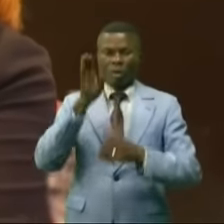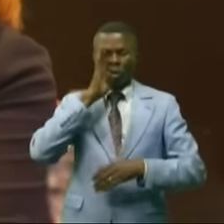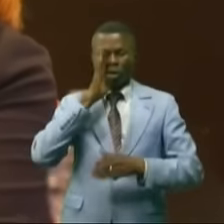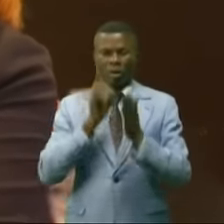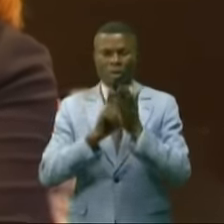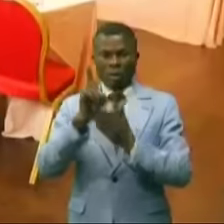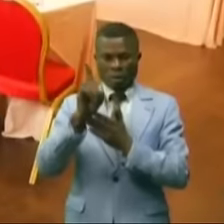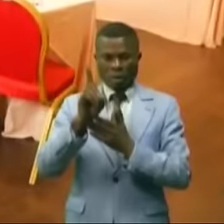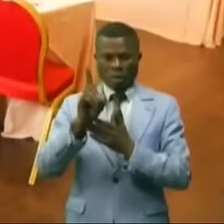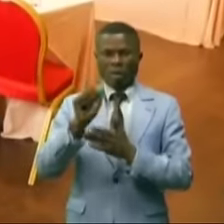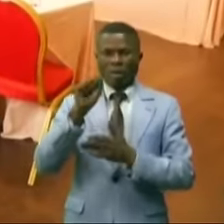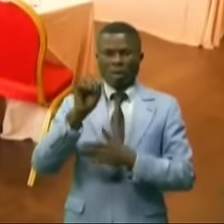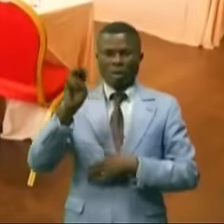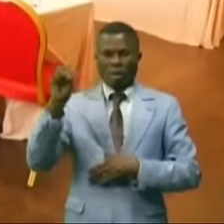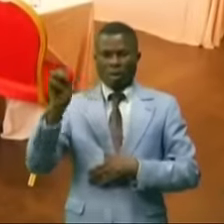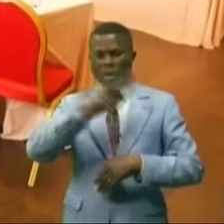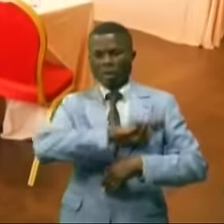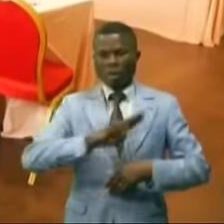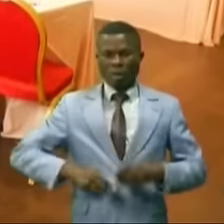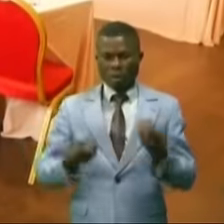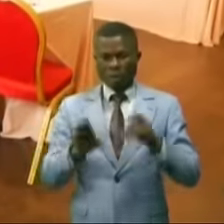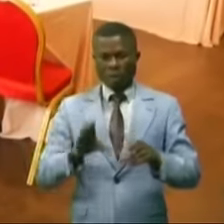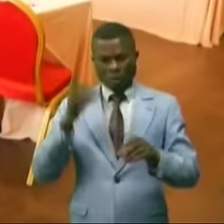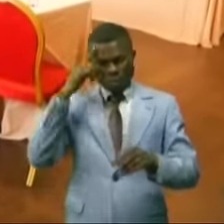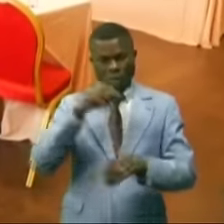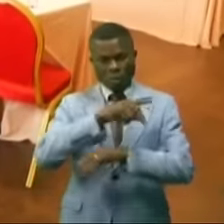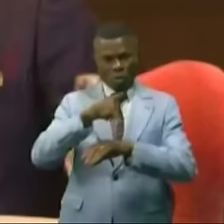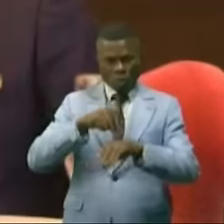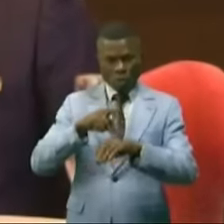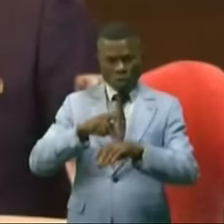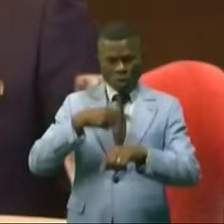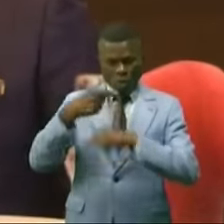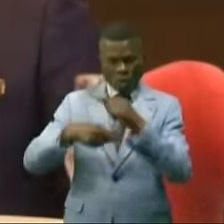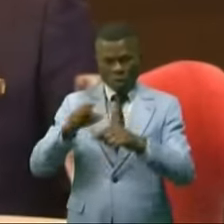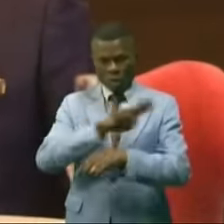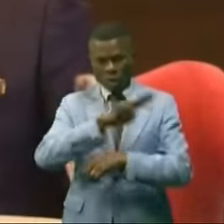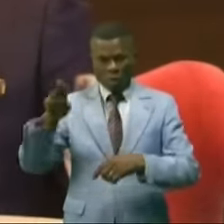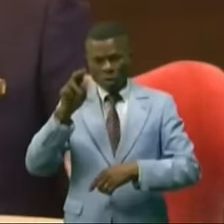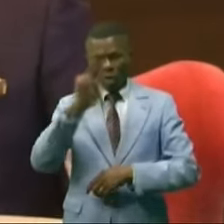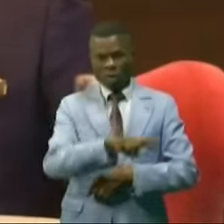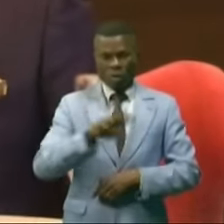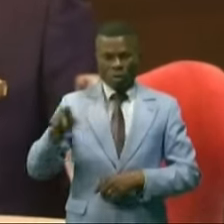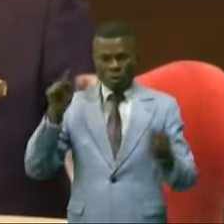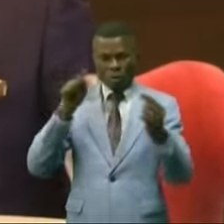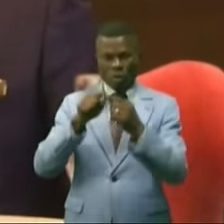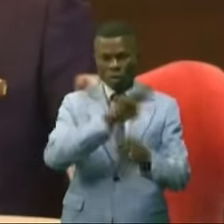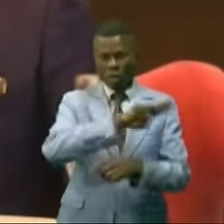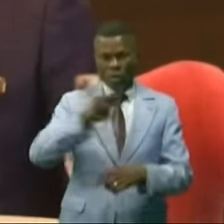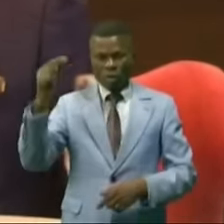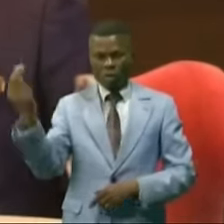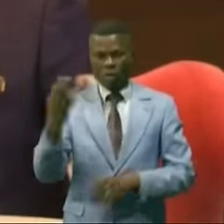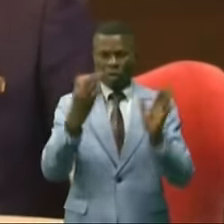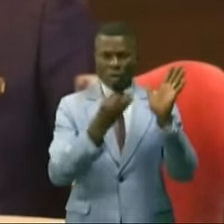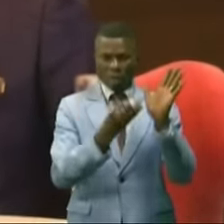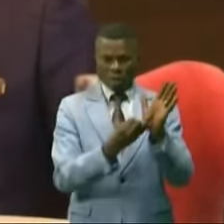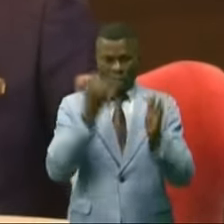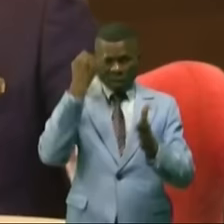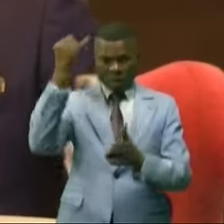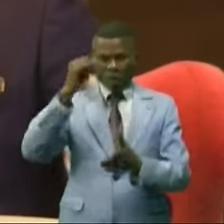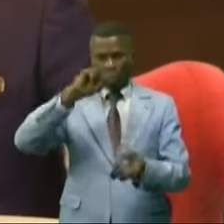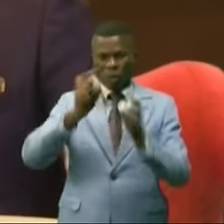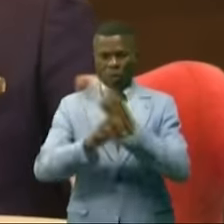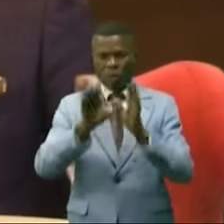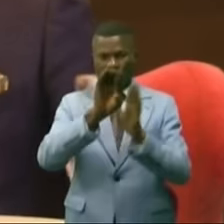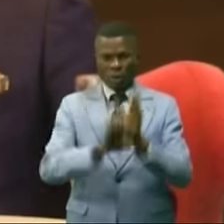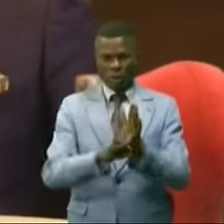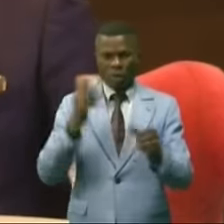développement Enabel en RDC pour la période allant de 2022 à 2027 qui vise à améliorer les